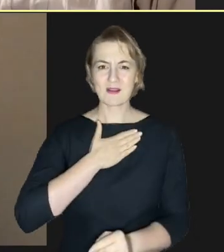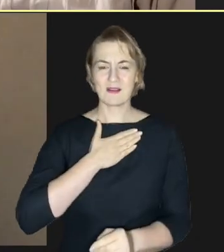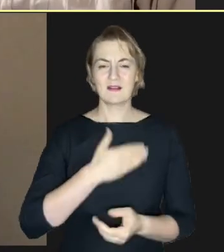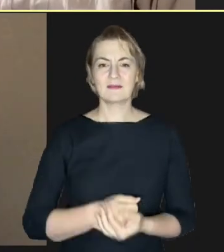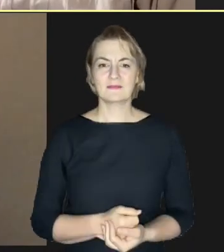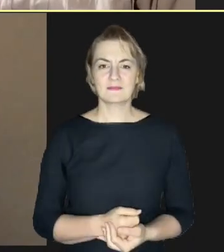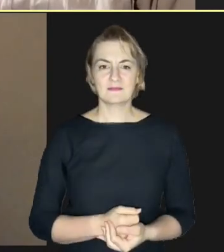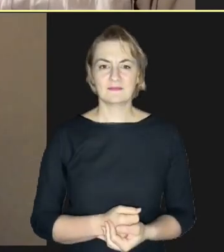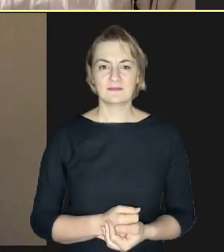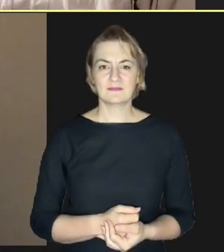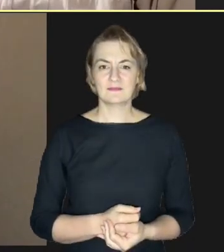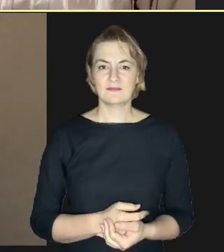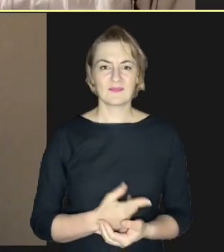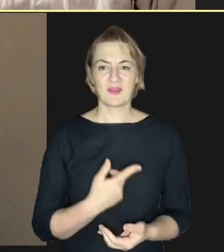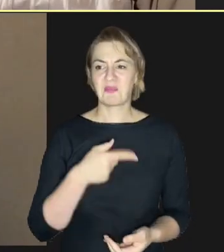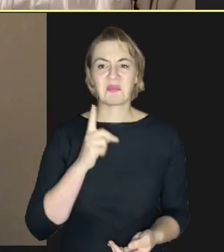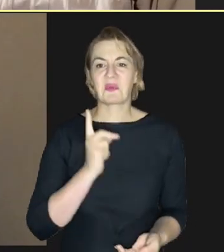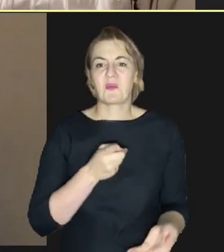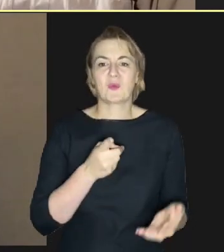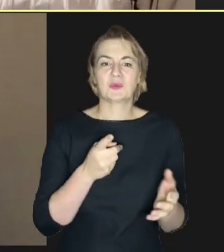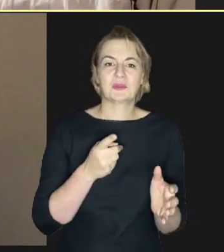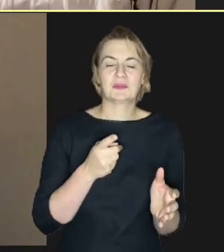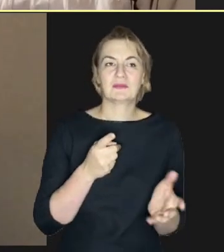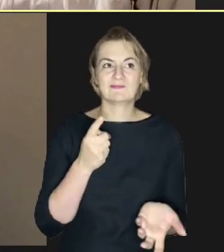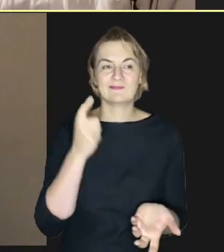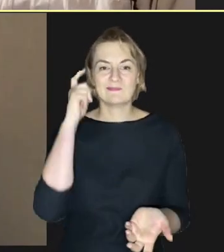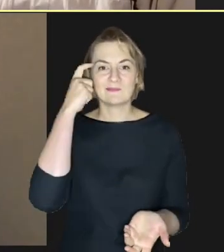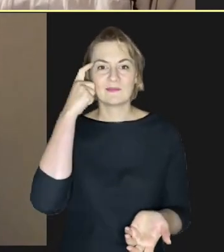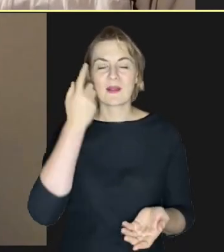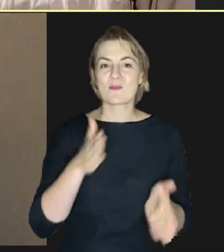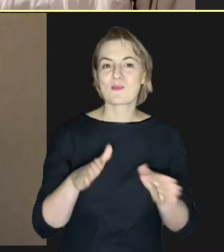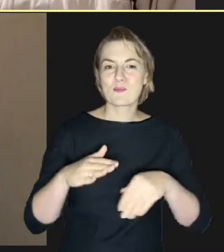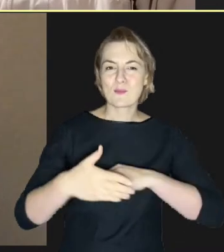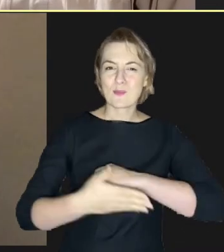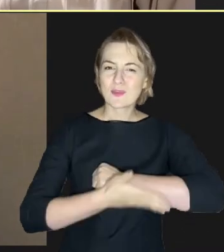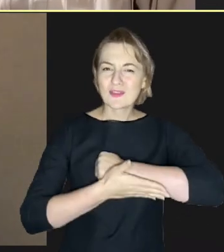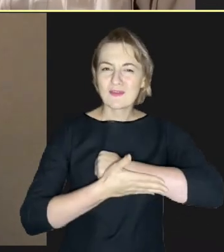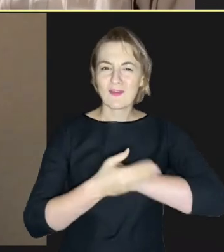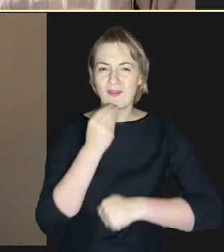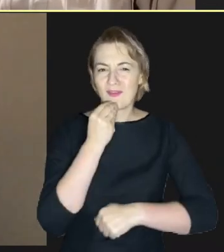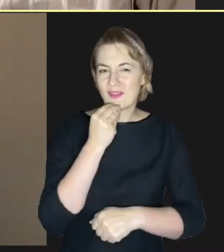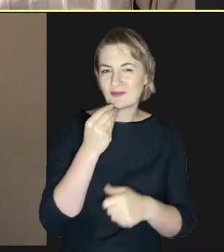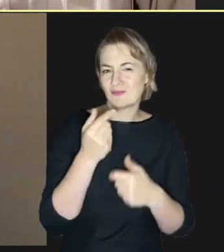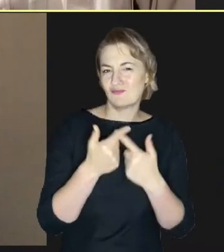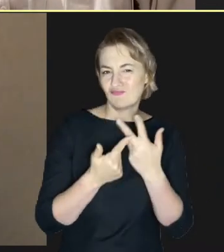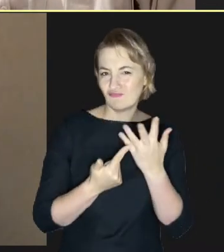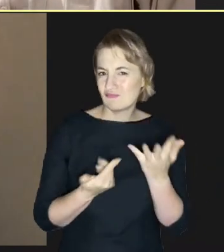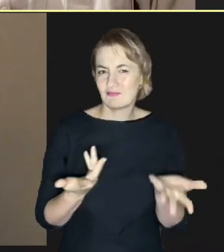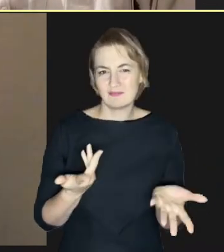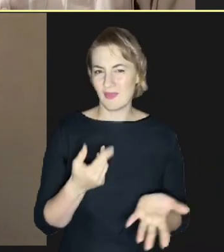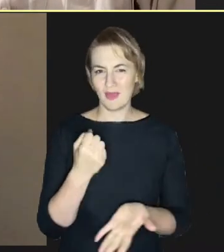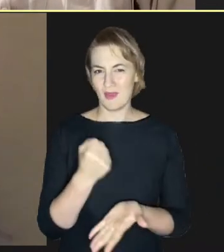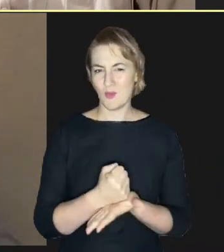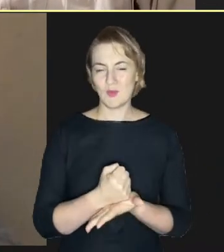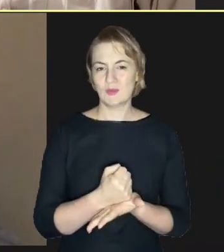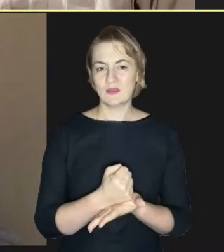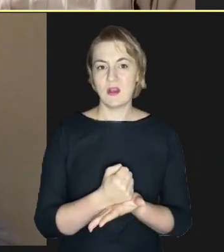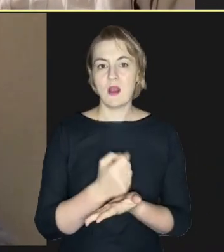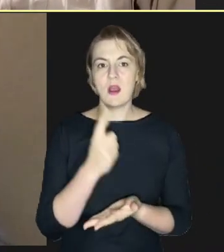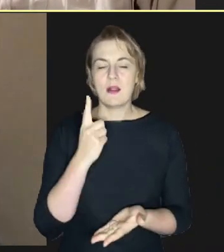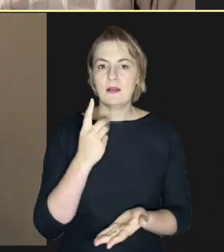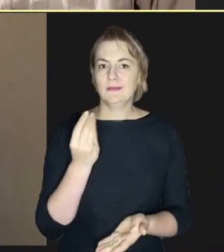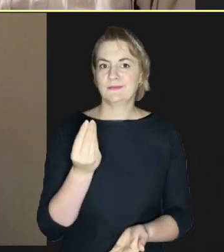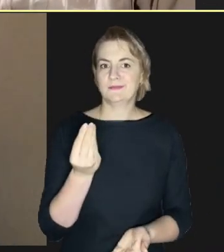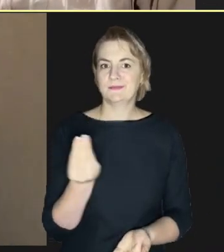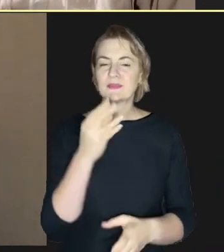Nie musimy się specjalnie troszczyć o podstawowe rzeczy egzystencjalne. A mimo to dzieje się coś